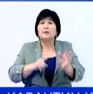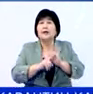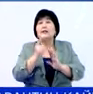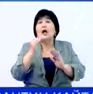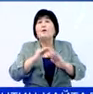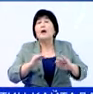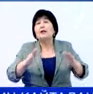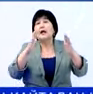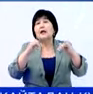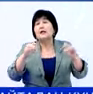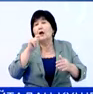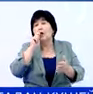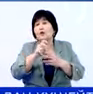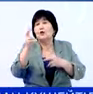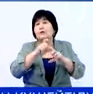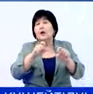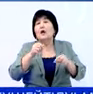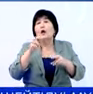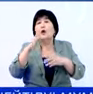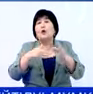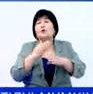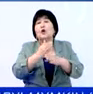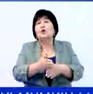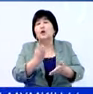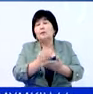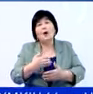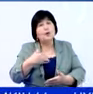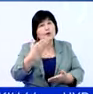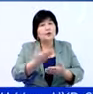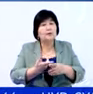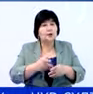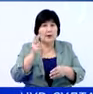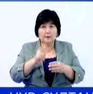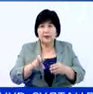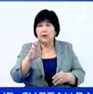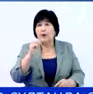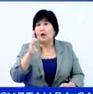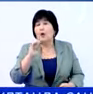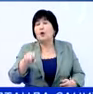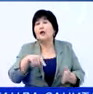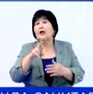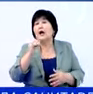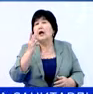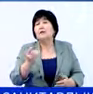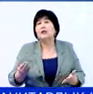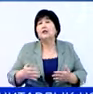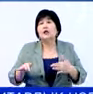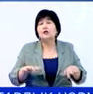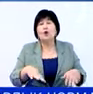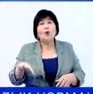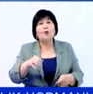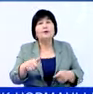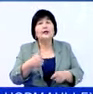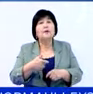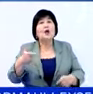балалар лагері мен құс фабрикасының құрылысы тұралап қалған. Өзекті мәселелер мұнымен бітпейді. Байқоңыр қаласы мен Қармақшы ауданының тыныс-тіршілігімен облыс